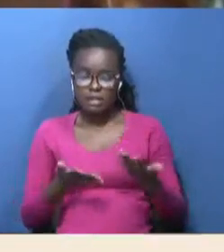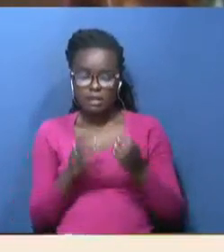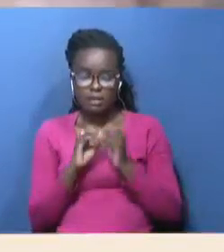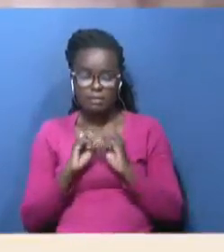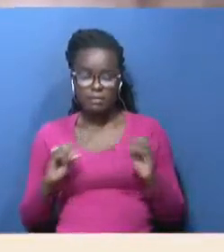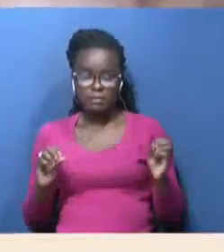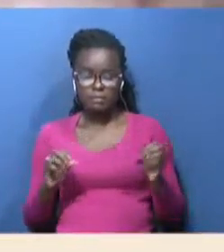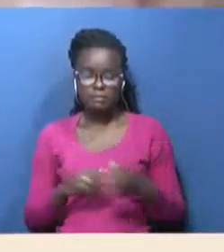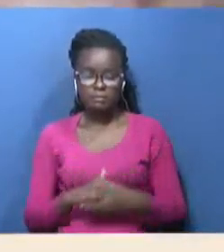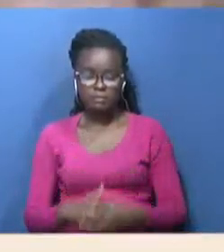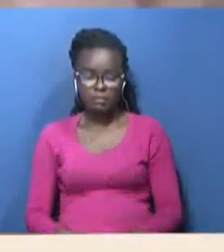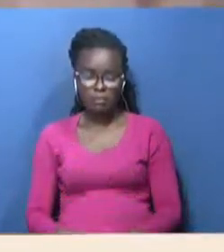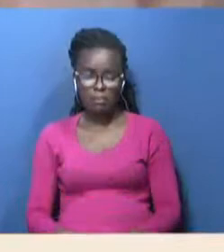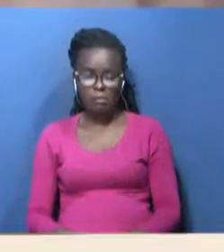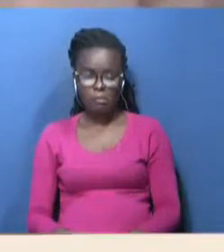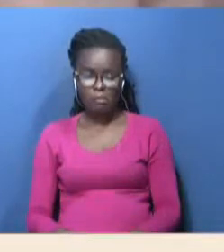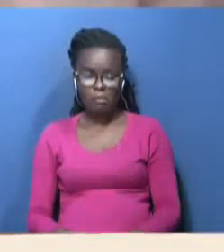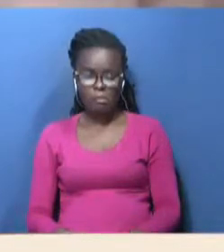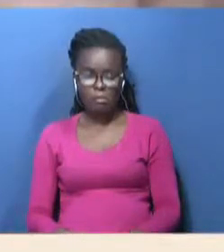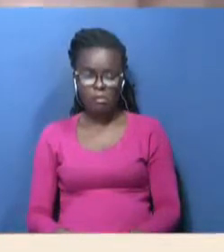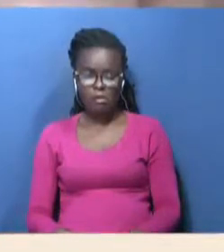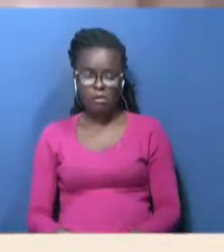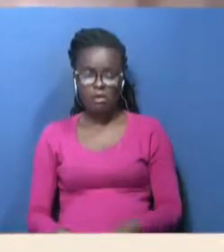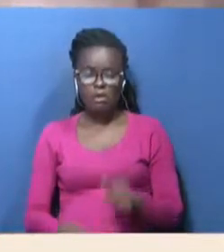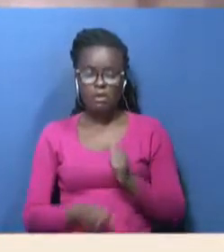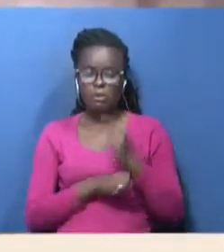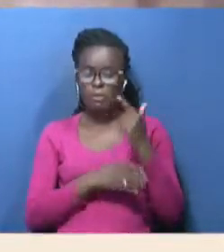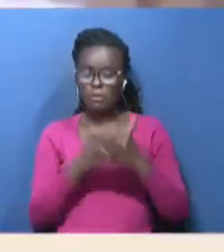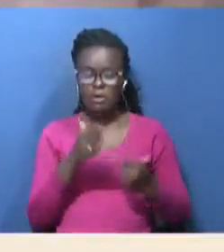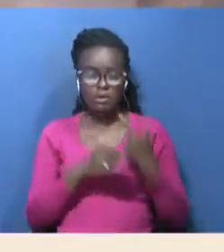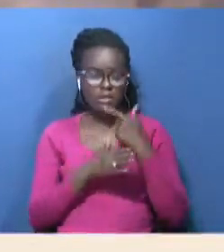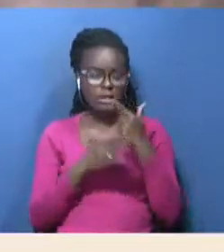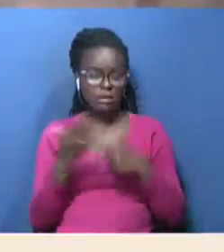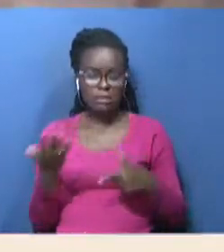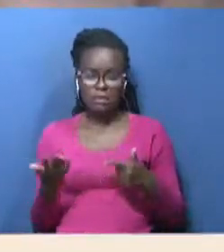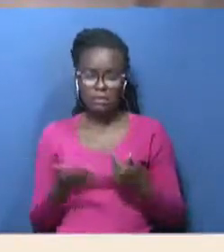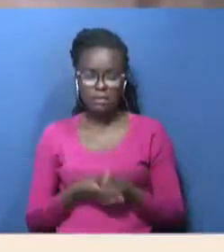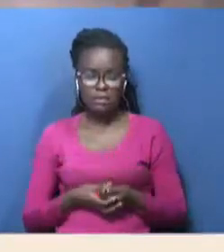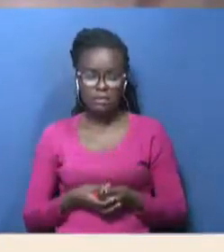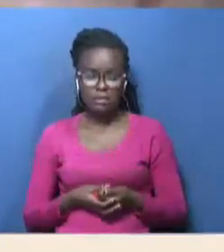Nashindwa nifanye nini? Nashindwa niseme nini baba.